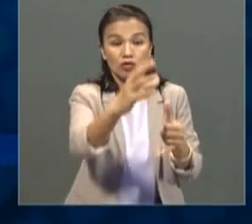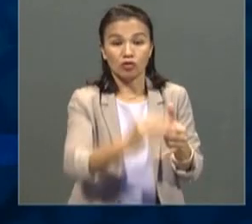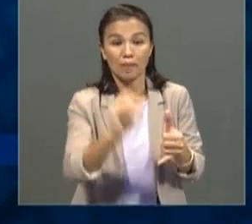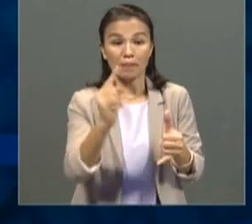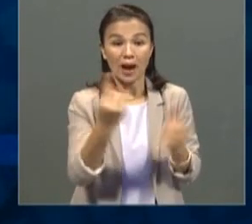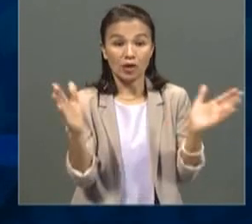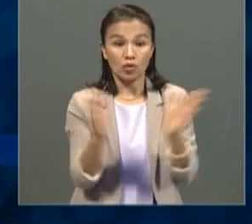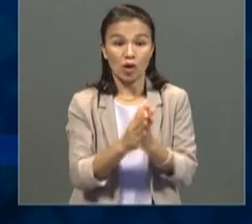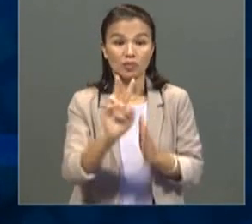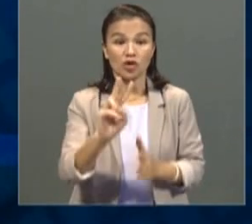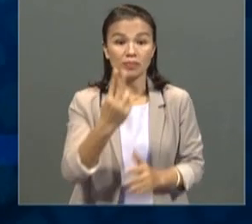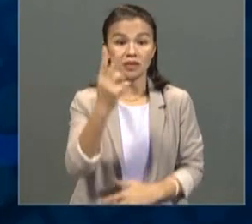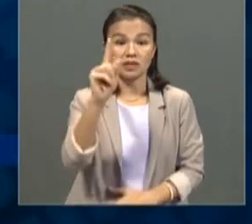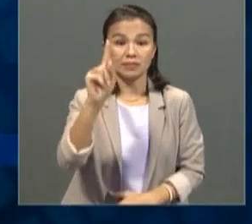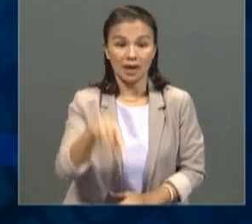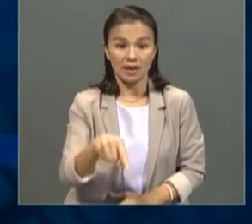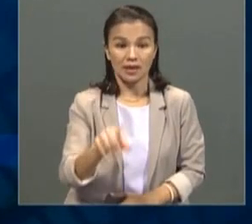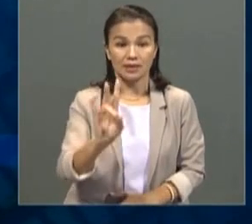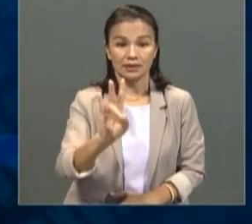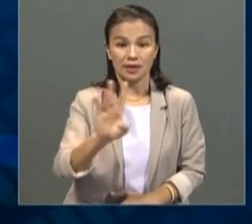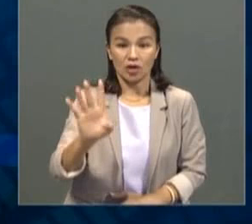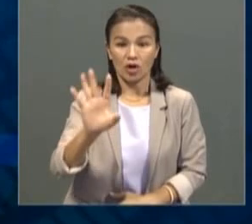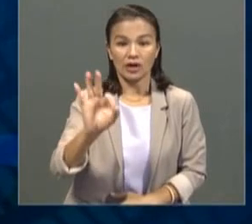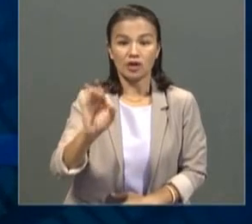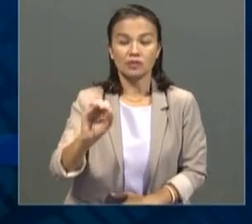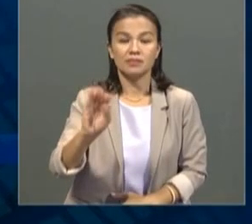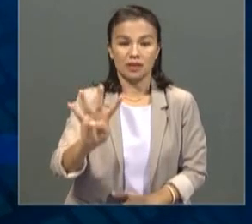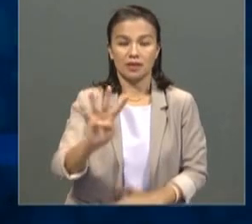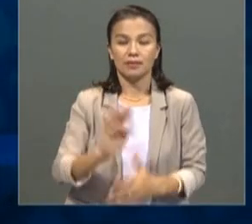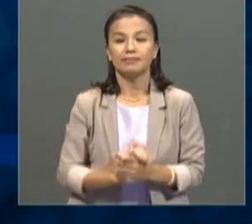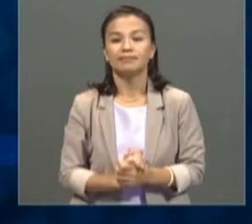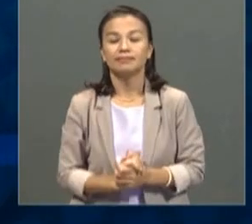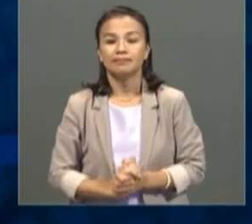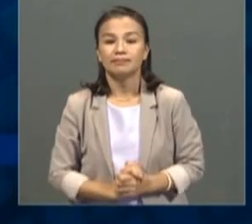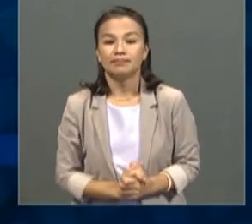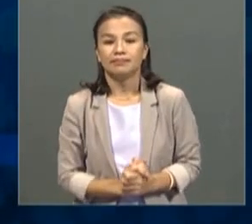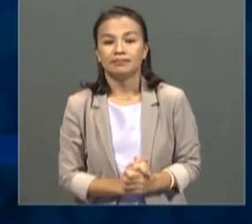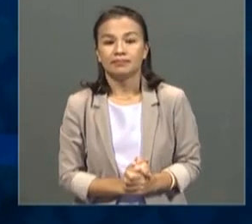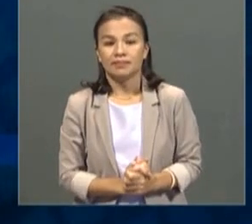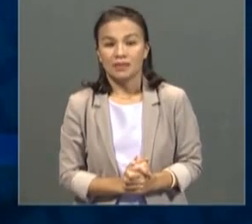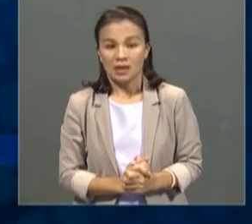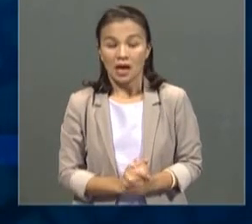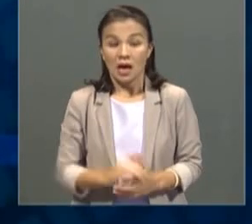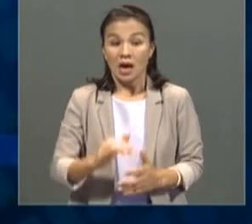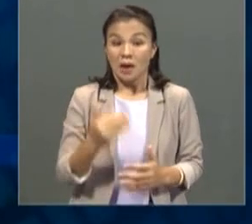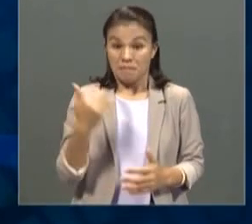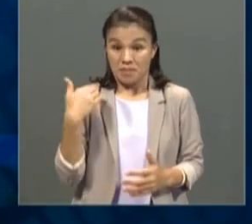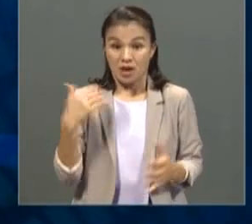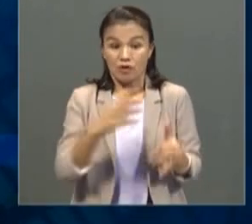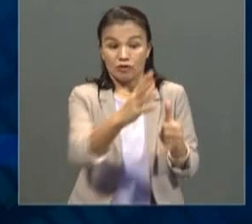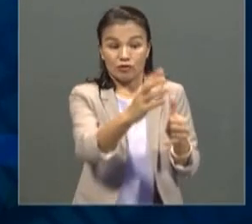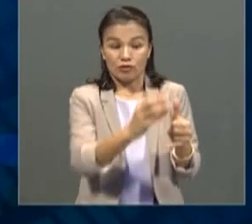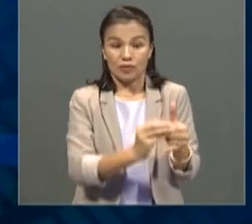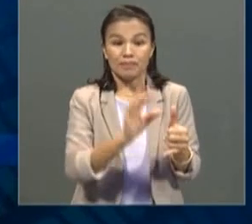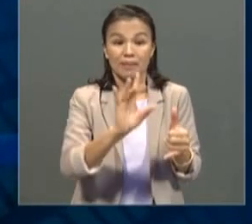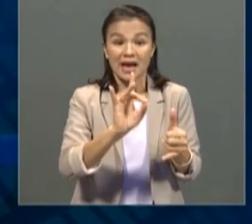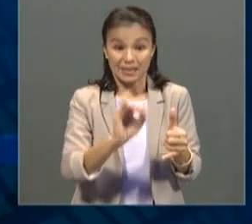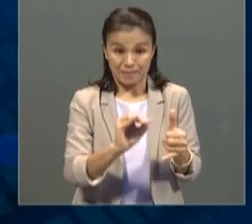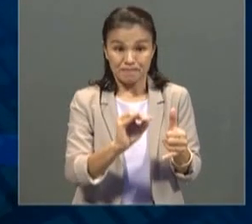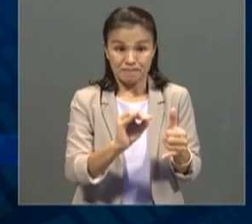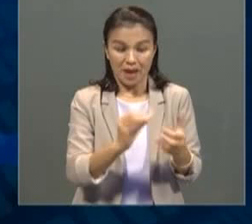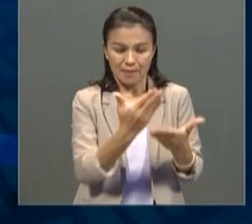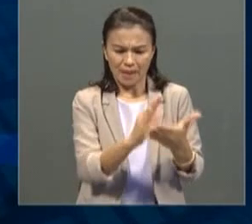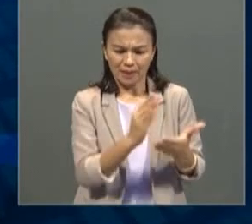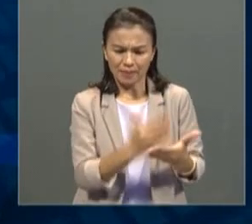ရင်ဒီနောက်တစ်ဆုံးဖြစ်ပေါ်တဲ့ဟာကျတော့21,994ယောက်ပေါ့နော်စုစုပေါင်းယောဂဖြစ်တဲ့တော့အဲ့ဒီထဲမှာတော့24နိုင်မှာပြီးခဲ့တဲ့